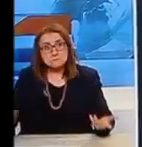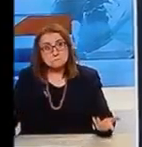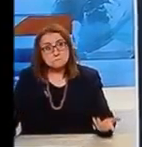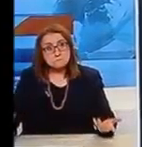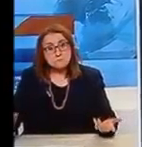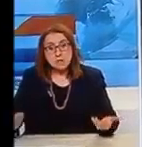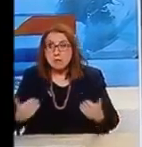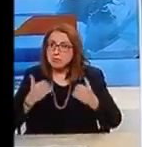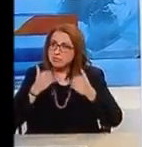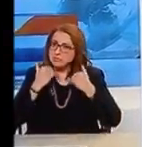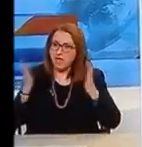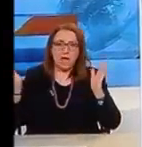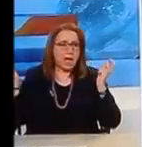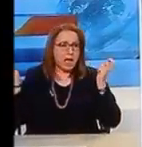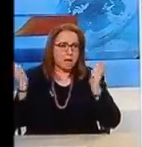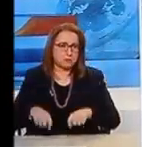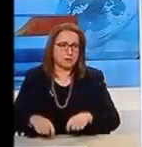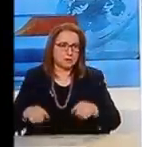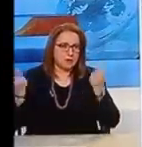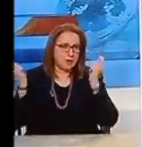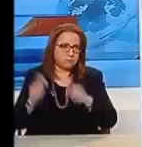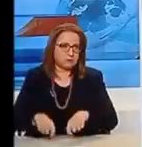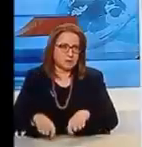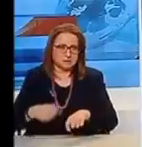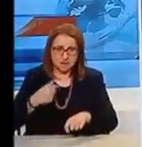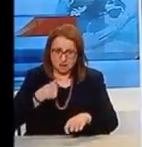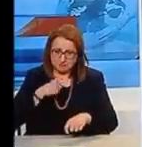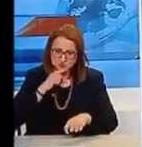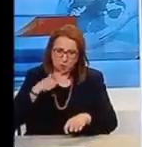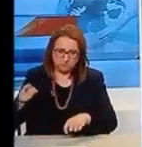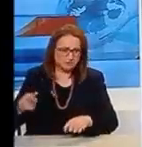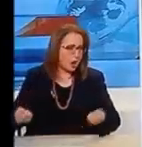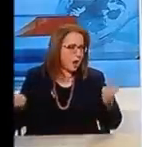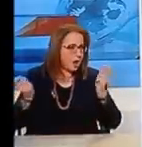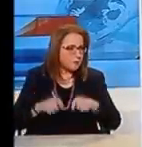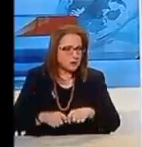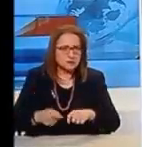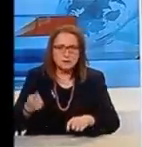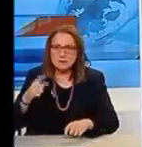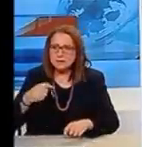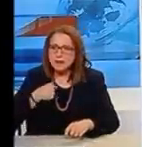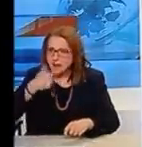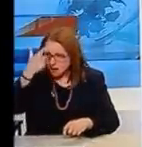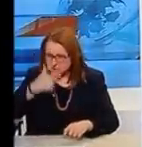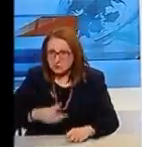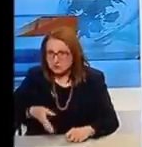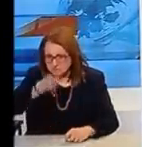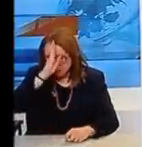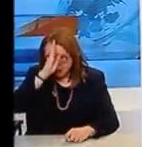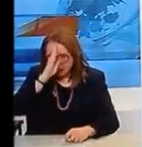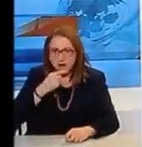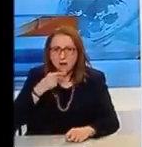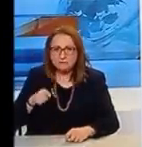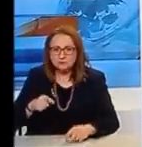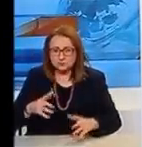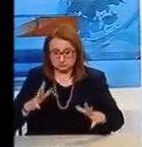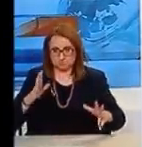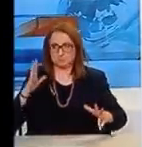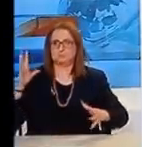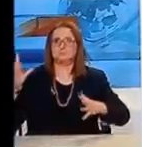ότι μπορεί και να συμβούν. Που όταν τη ζούμε δυσκολευόμαστε να συνειδητοποιήσουμε ότι είμαστε πρωταγωνιστές. Και που όταν